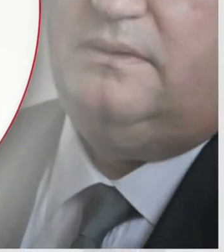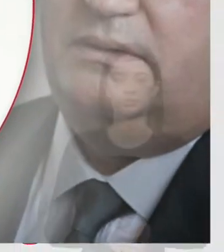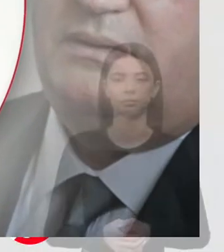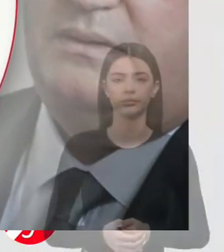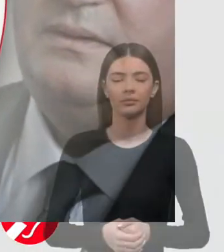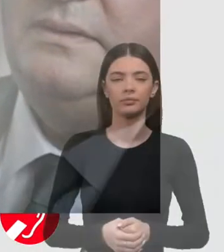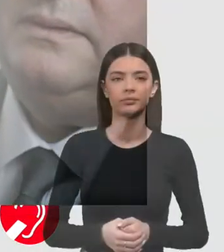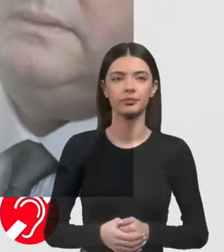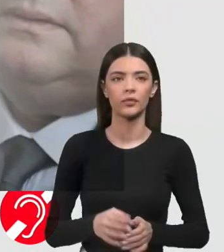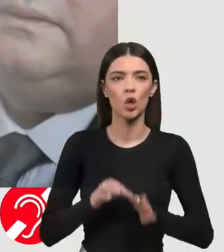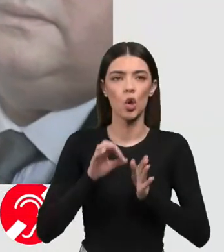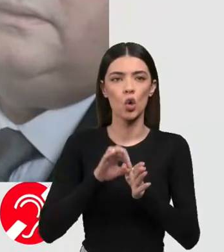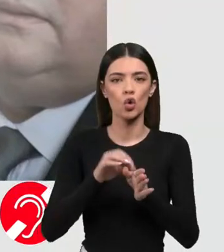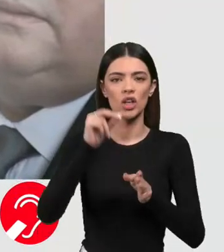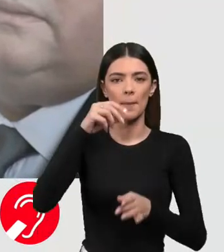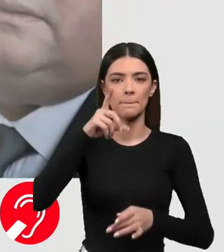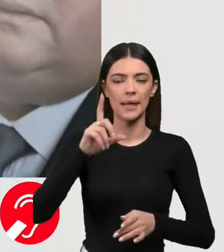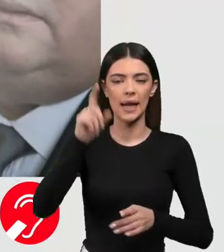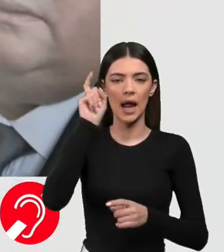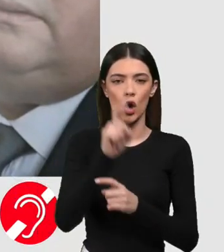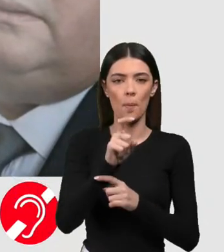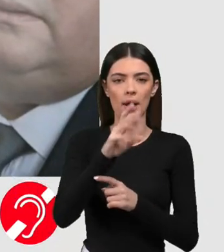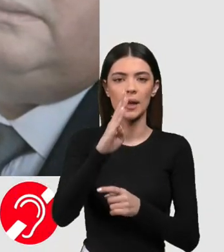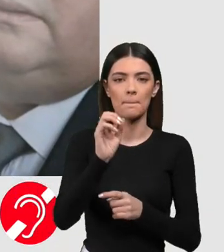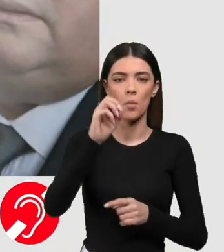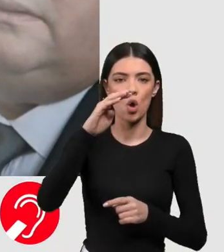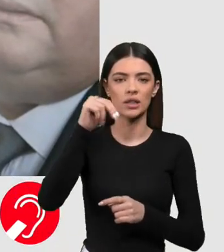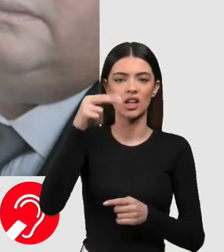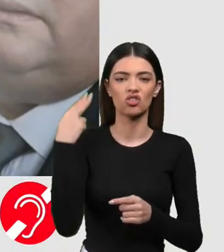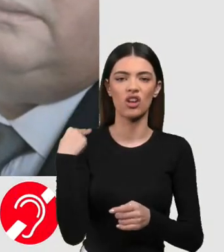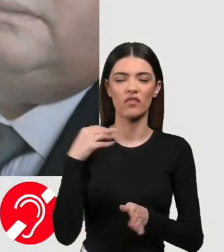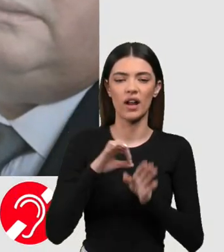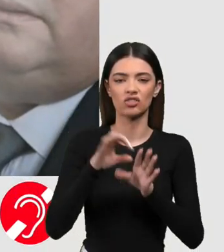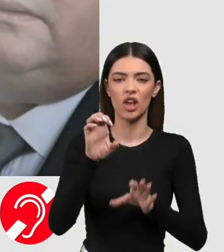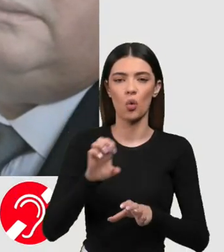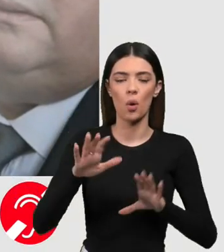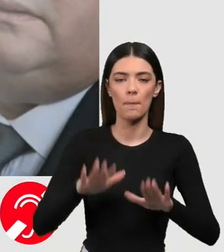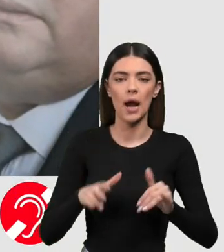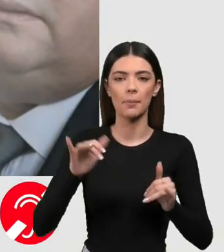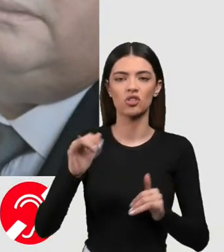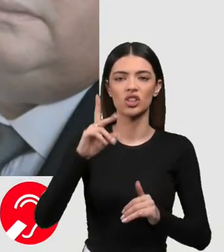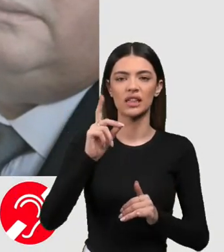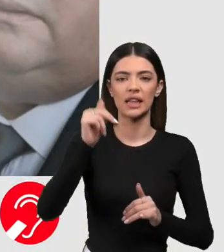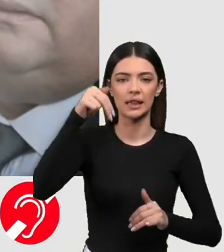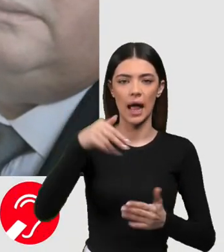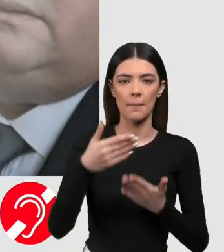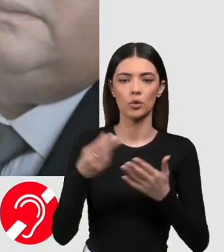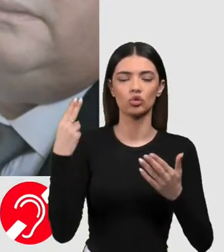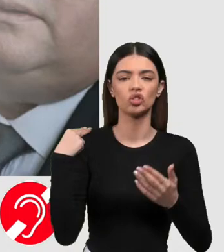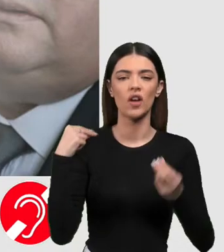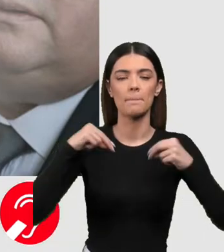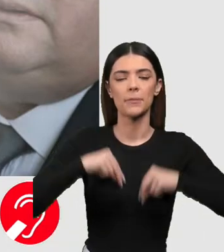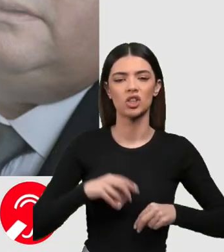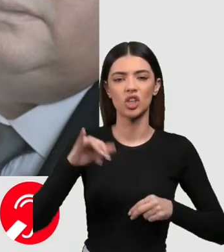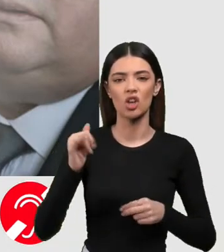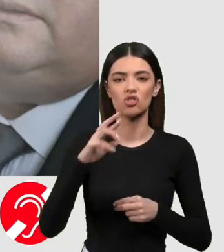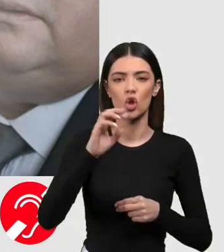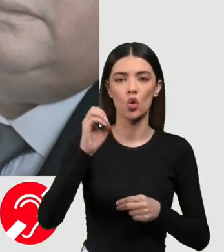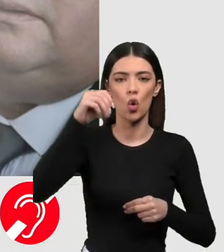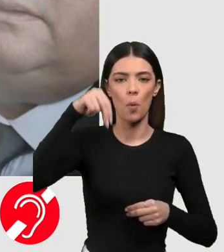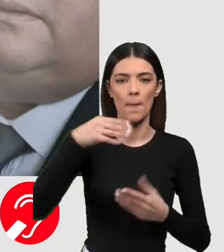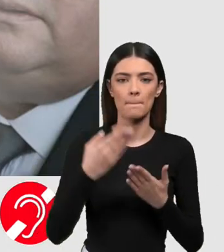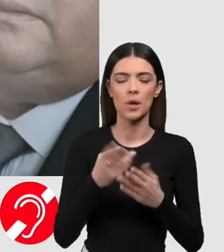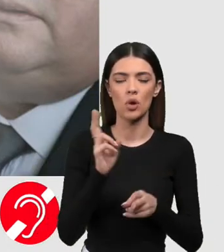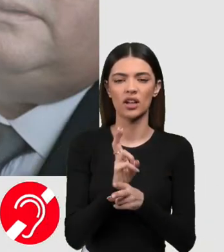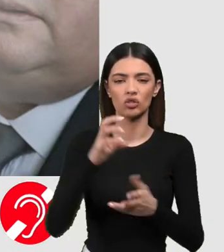Conducerea PNL e desemnat pe Rareș Bogdan ca șef de campanie la alegerile europarlamentare, dar Motreanu, șef la campania prezidențială, și Florin Roman,